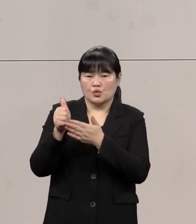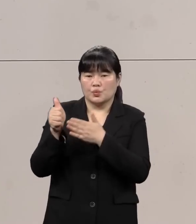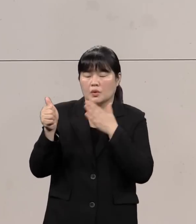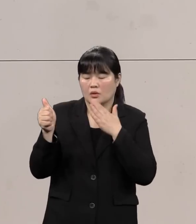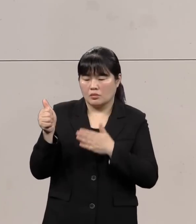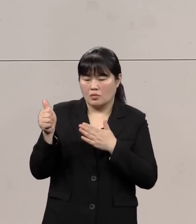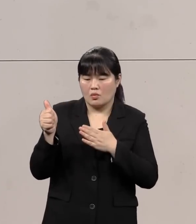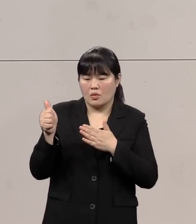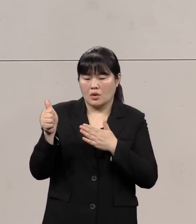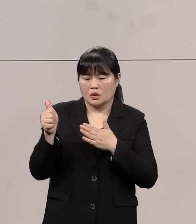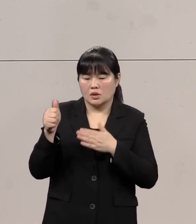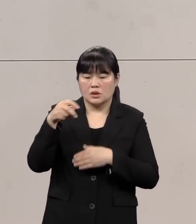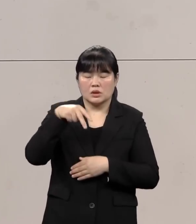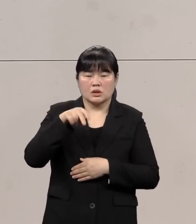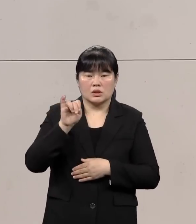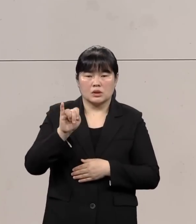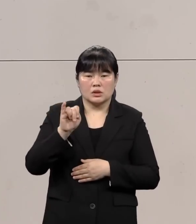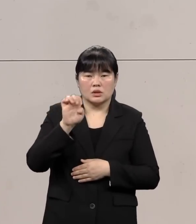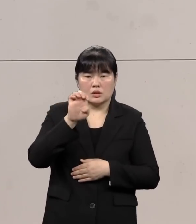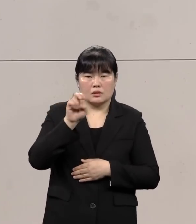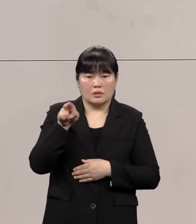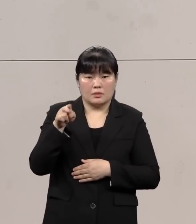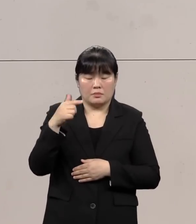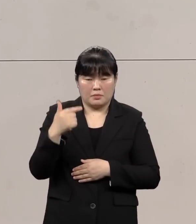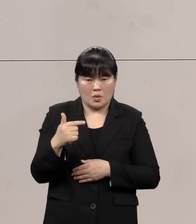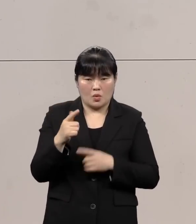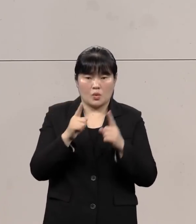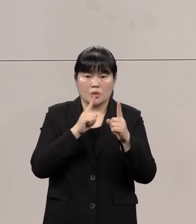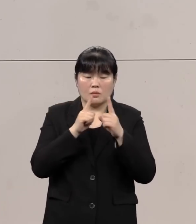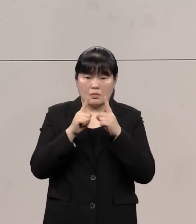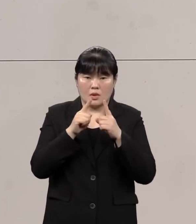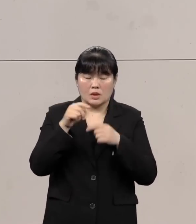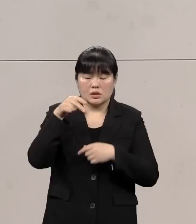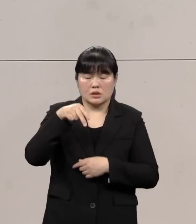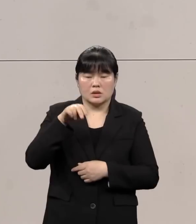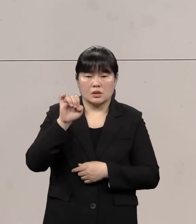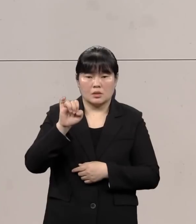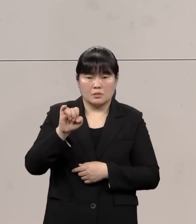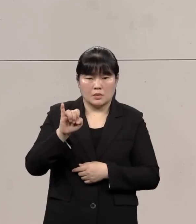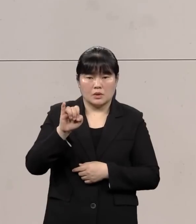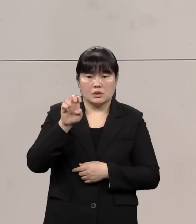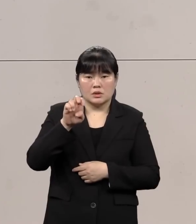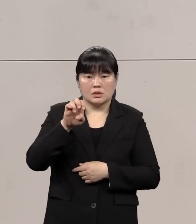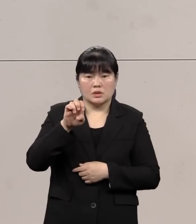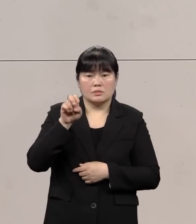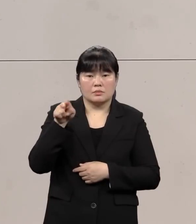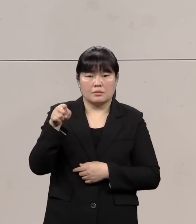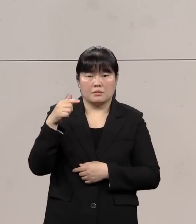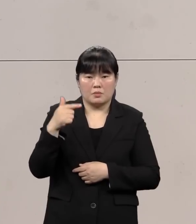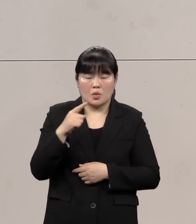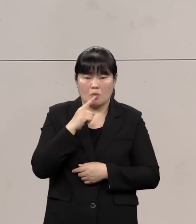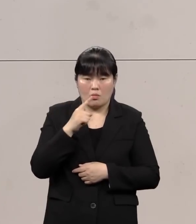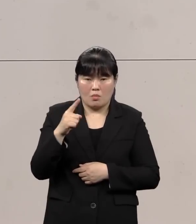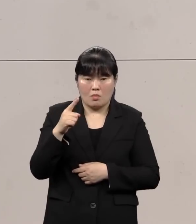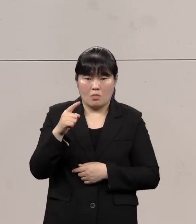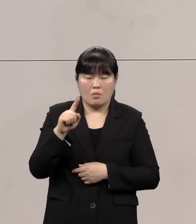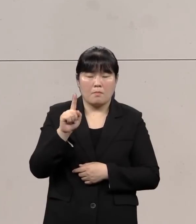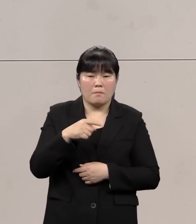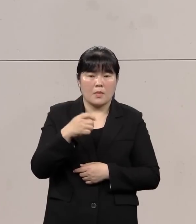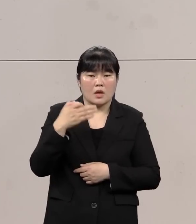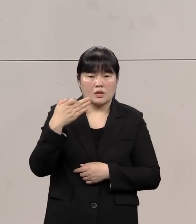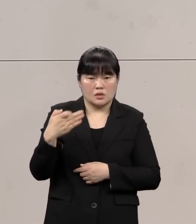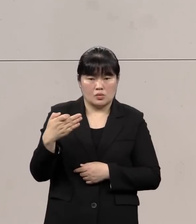구절을 떠올리며 기도합니다 새벽부터 일어나 도움을 청하며 당신 말씀이 희망을